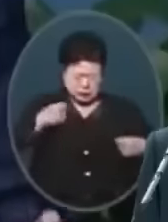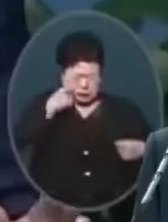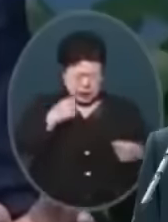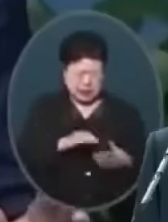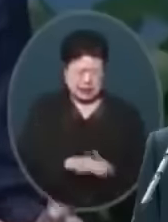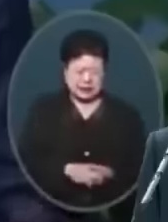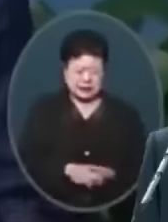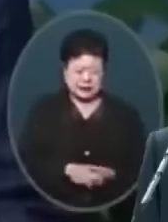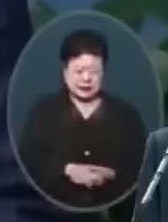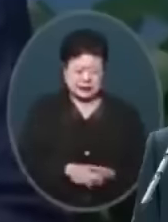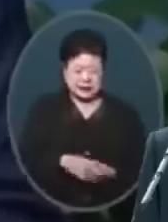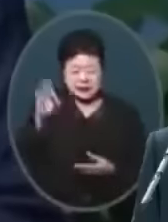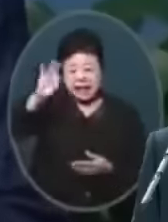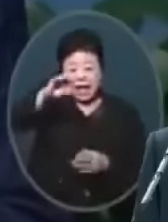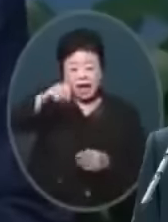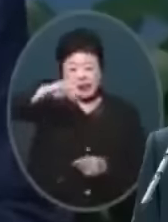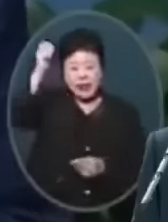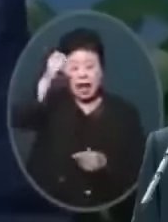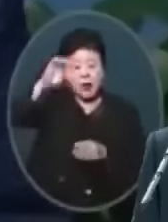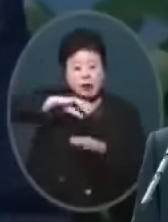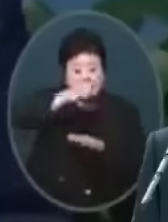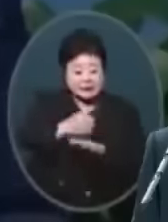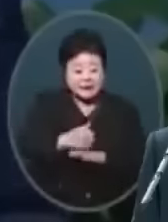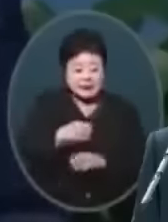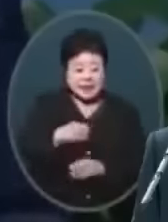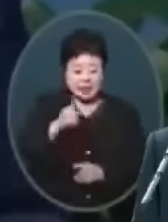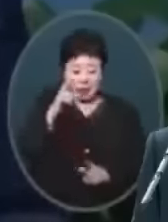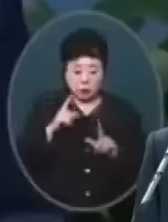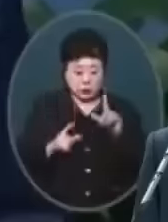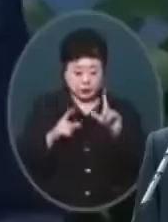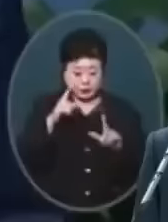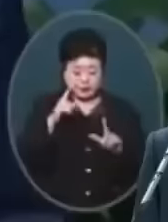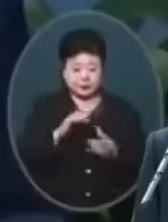그런데 다윗은 자기 자화상을